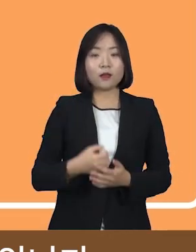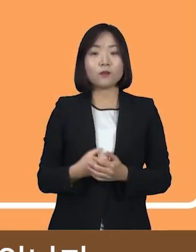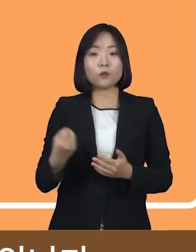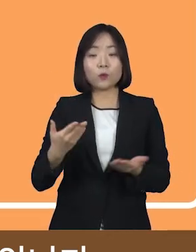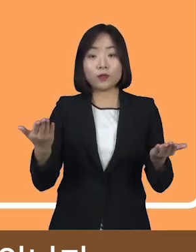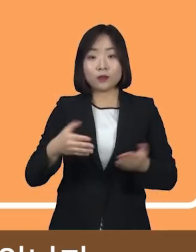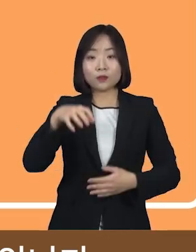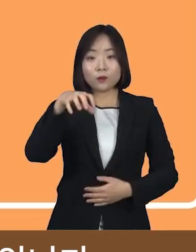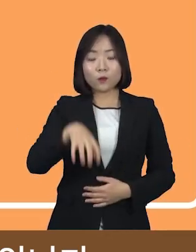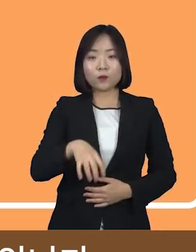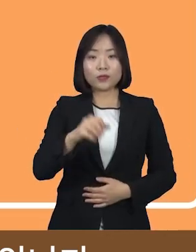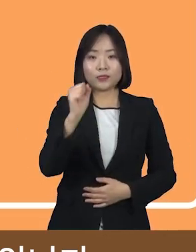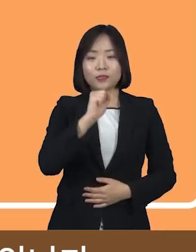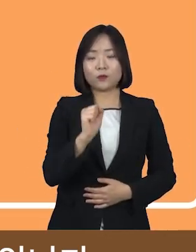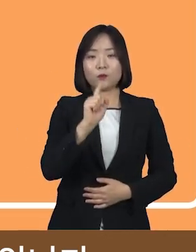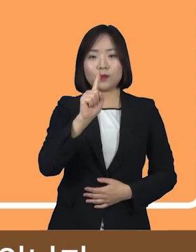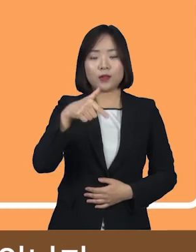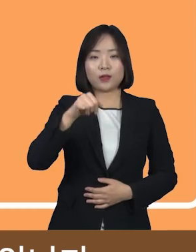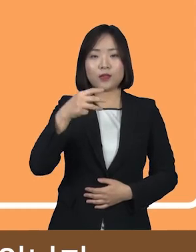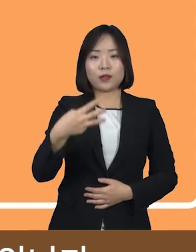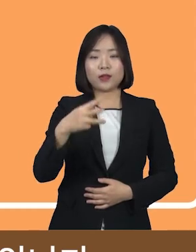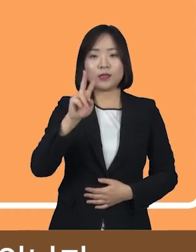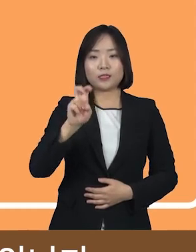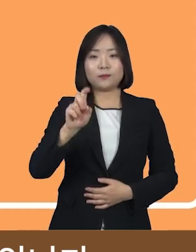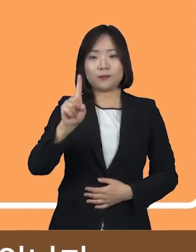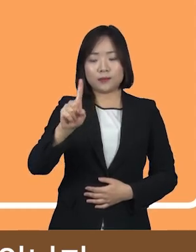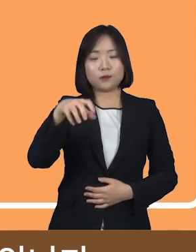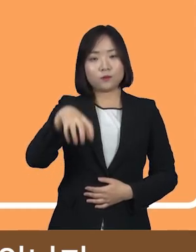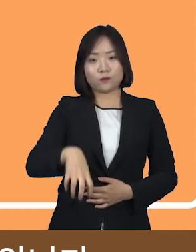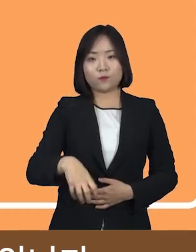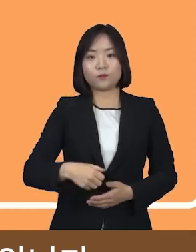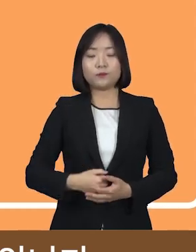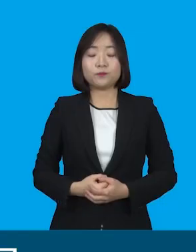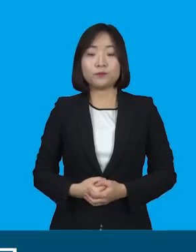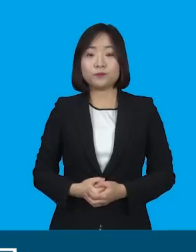서북구 쌍용 1길 21입니다.